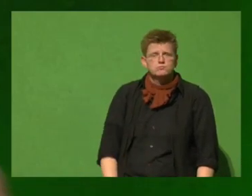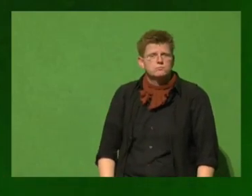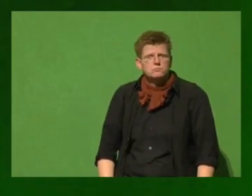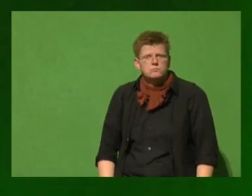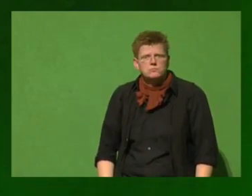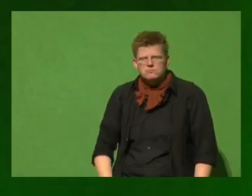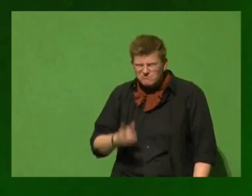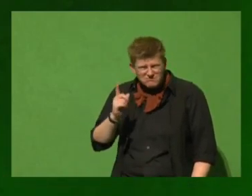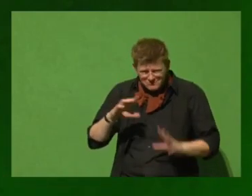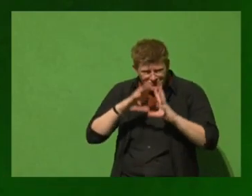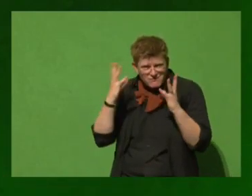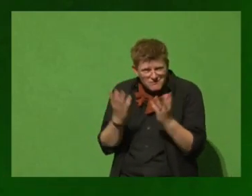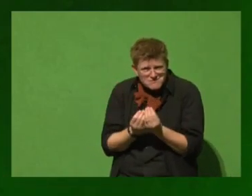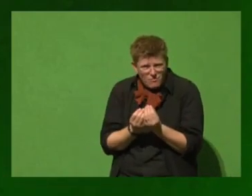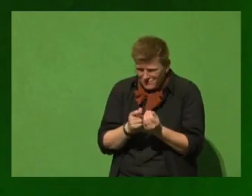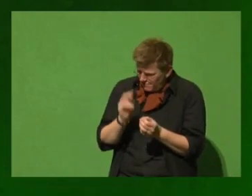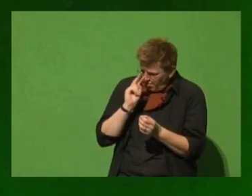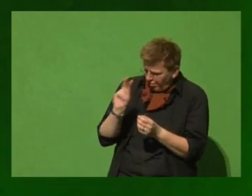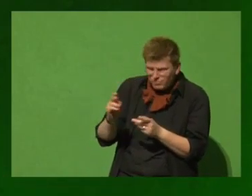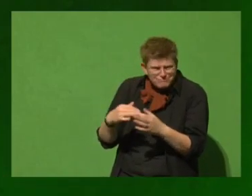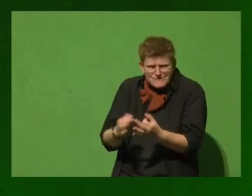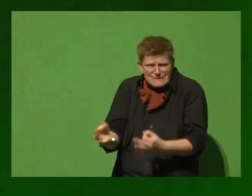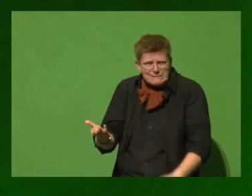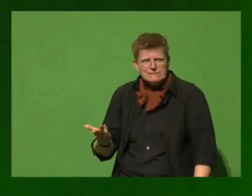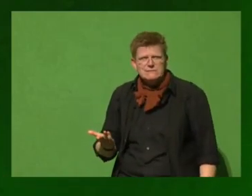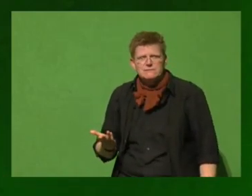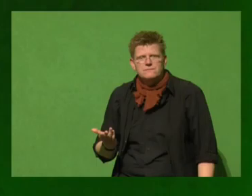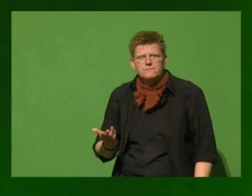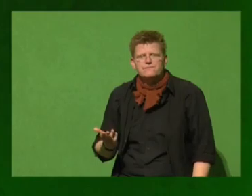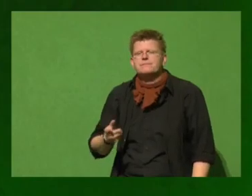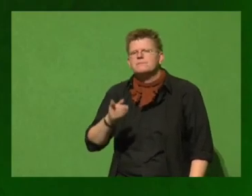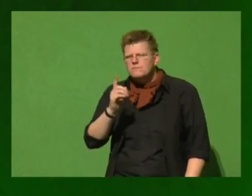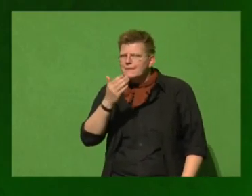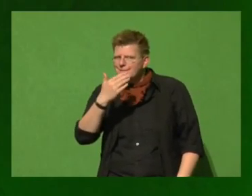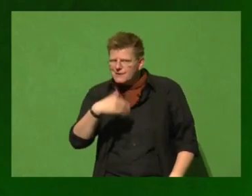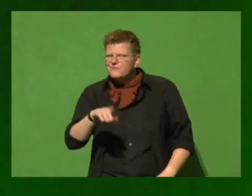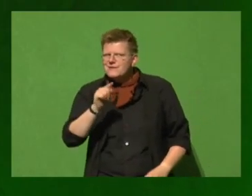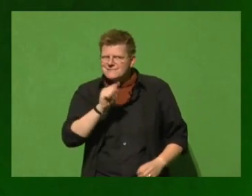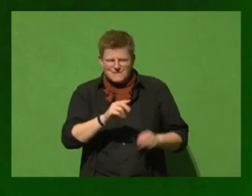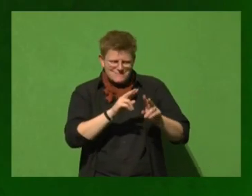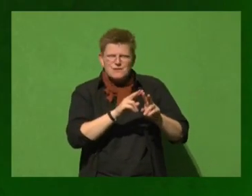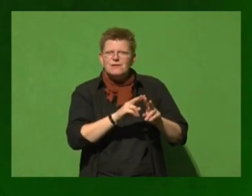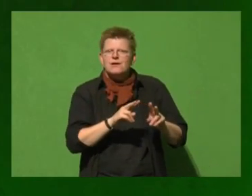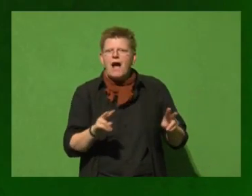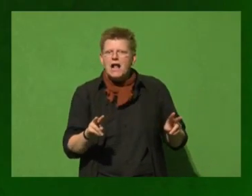Überwachungsgesamtrechnung überhaupt nicht durchgeführt. Die Urteile aus Karlsruhe und aus Straßburg